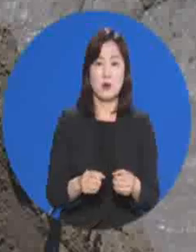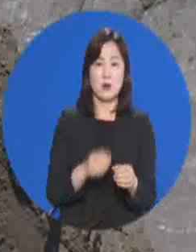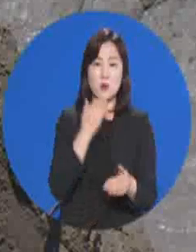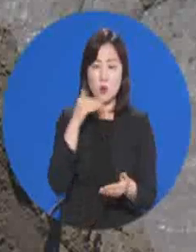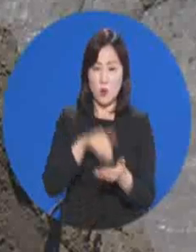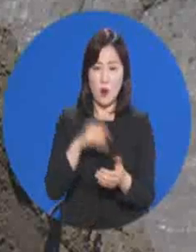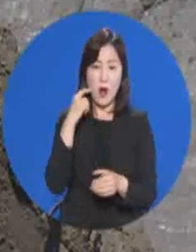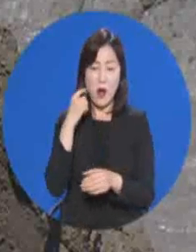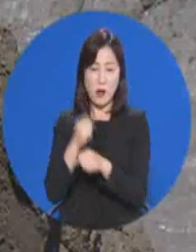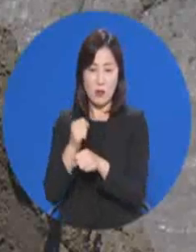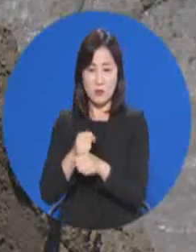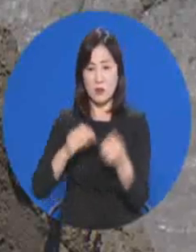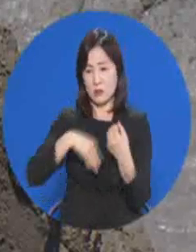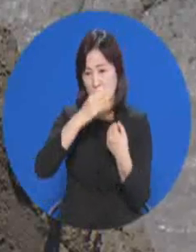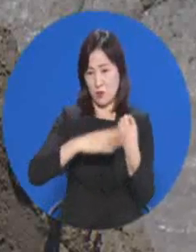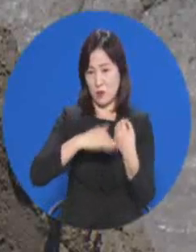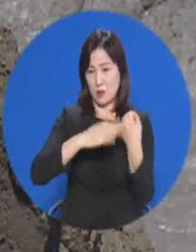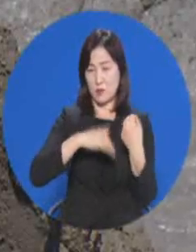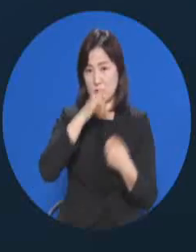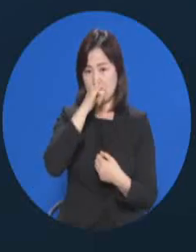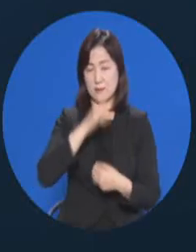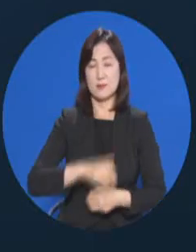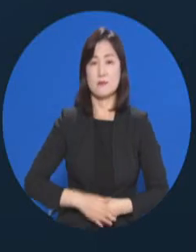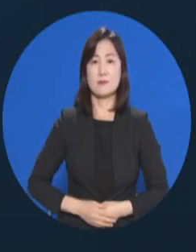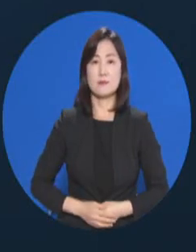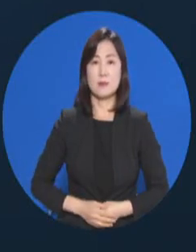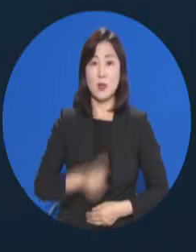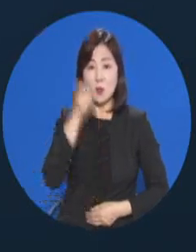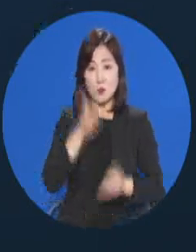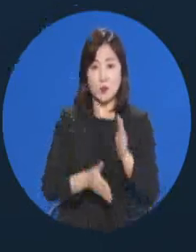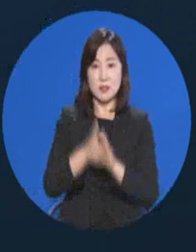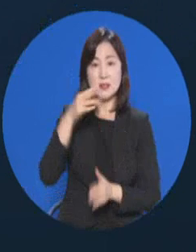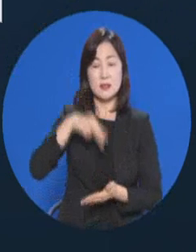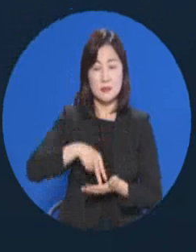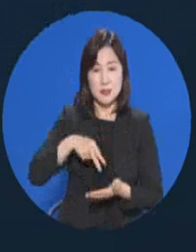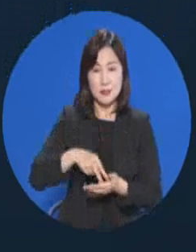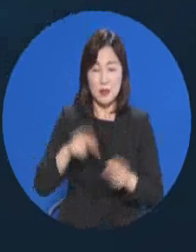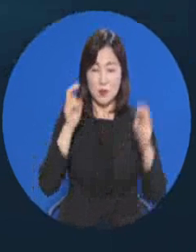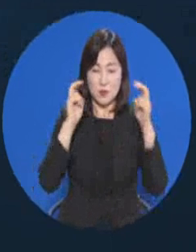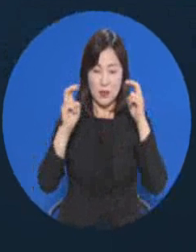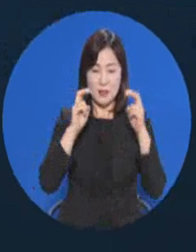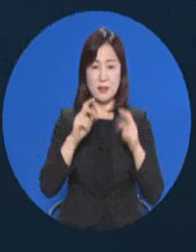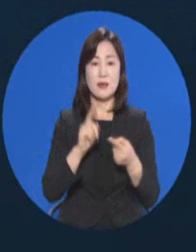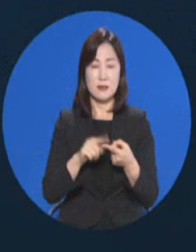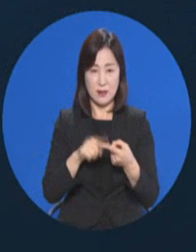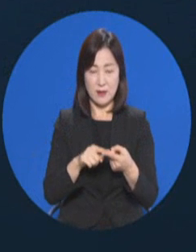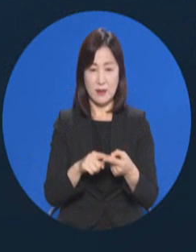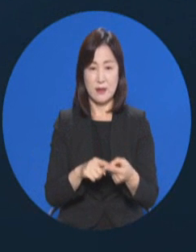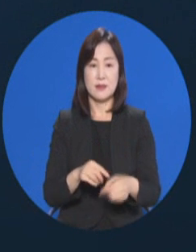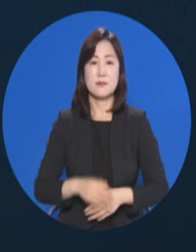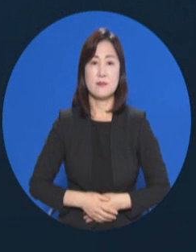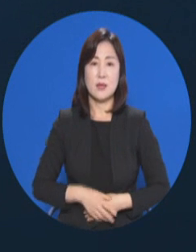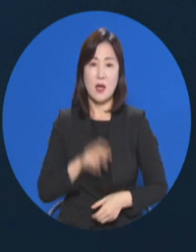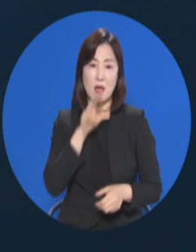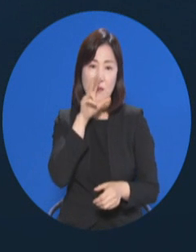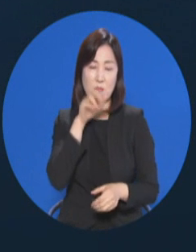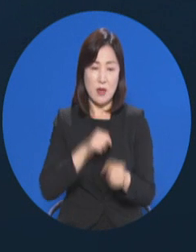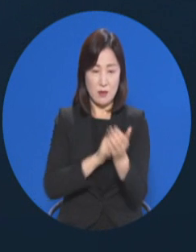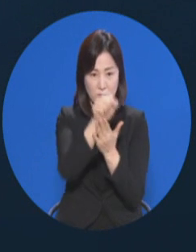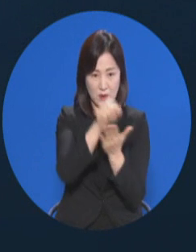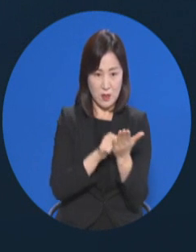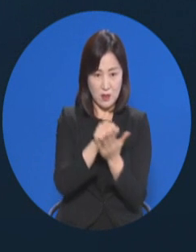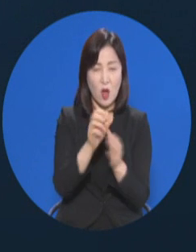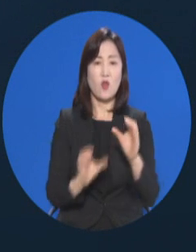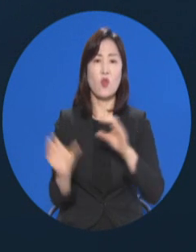업이으로 확인되는 상황 업체 측에게 황급히 현장에 맞게 시멘트 작업 내용을